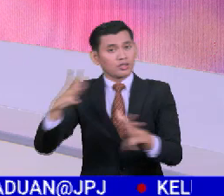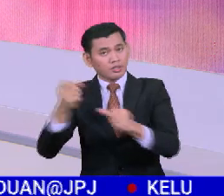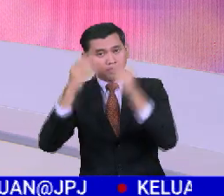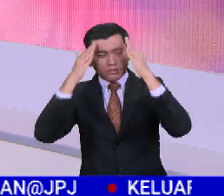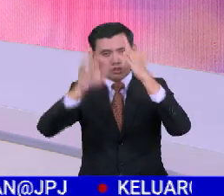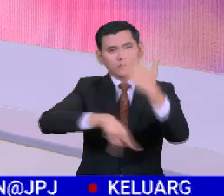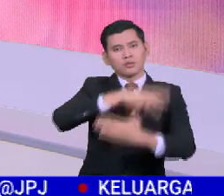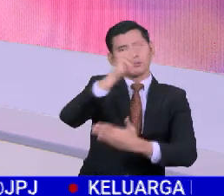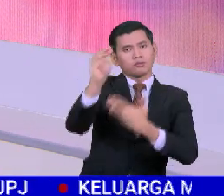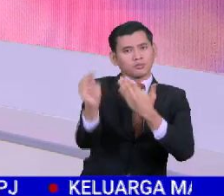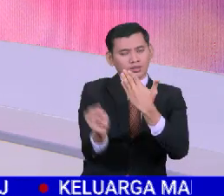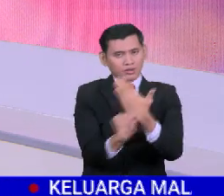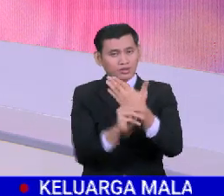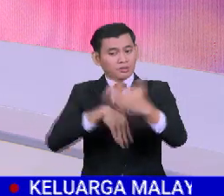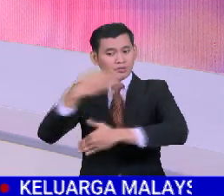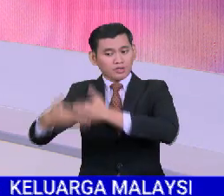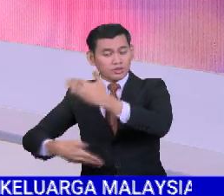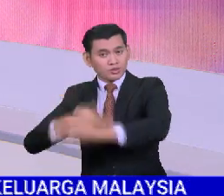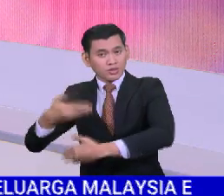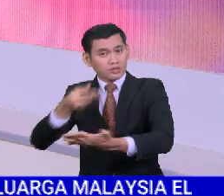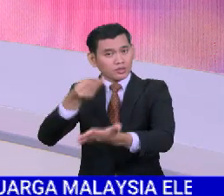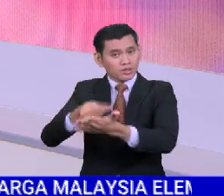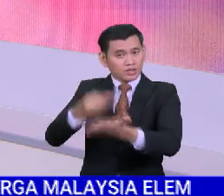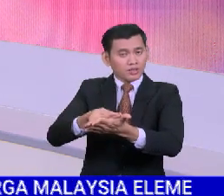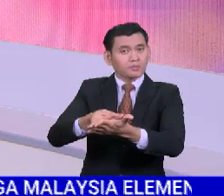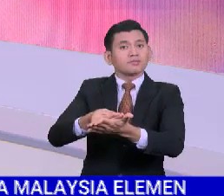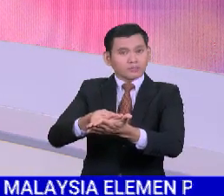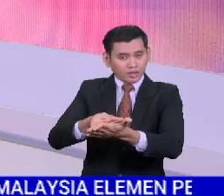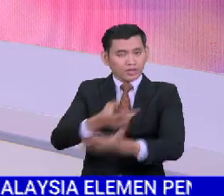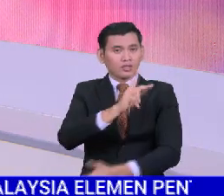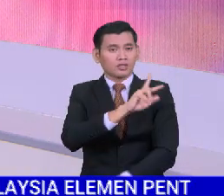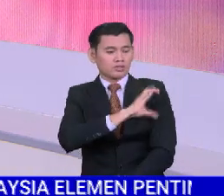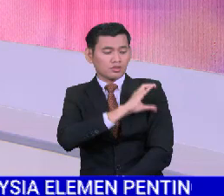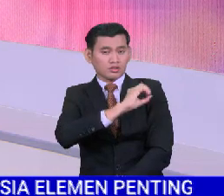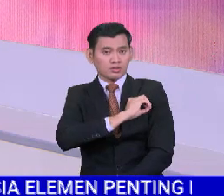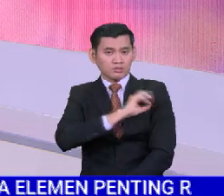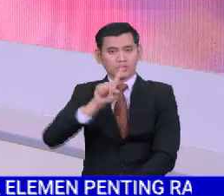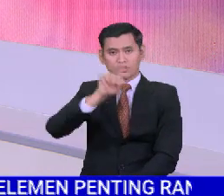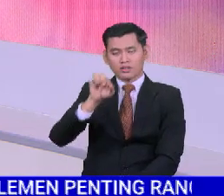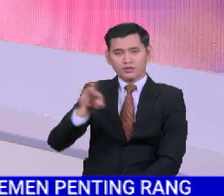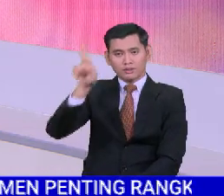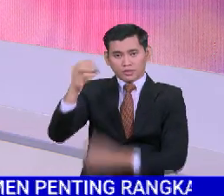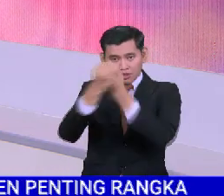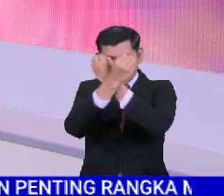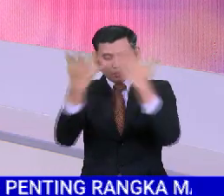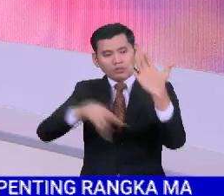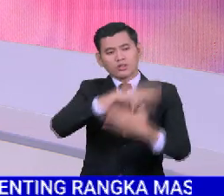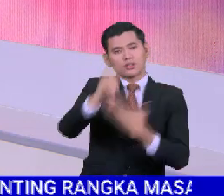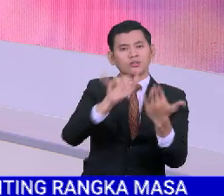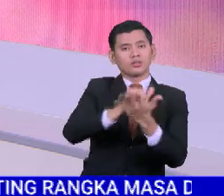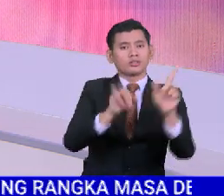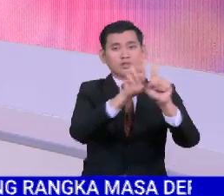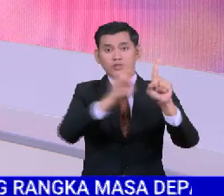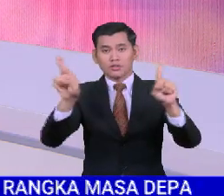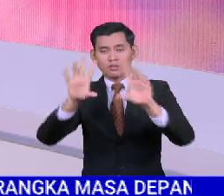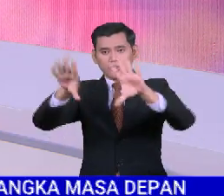menerusi program Peneraju Impact. Ketua Pegawai Eksekutifnya Muhammad Muzamil Ismail berkata, di bawah program berkenaan, 1,000 penerima